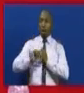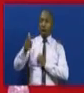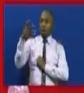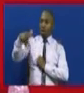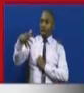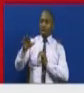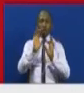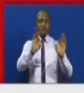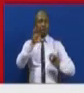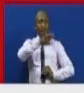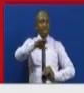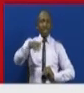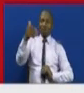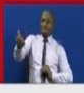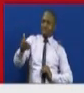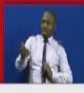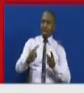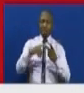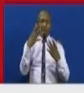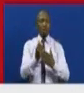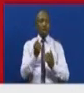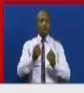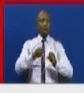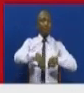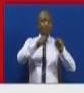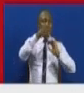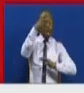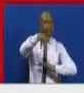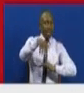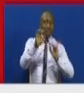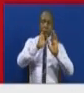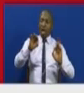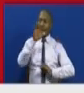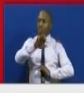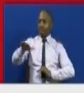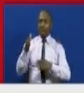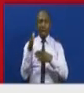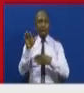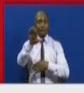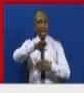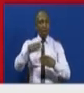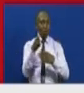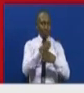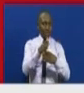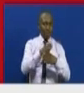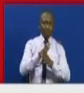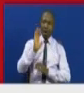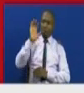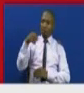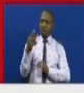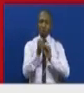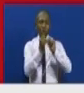vijijini na mamlaka za maji na usafi wa mazingira katika maeneo husika. Katika mwaka wa fedha